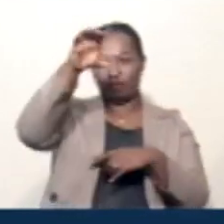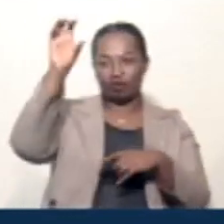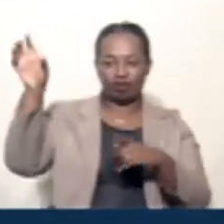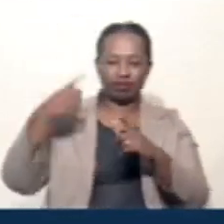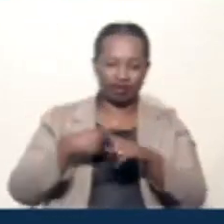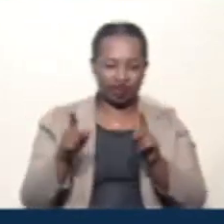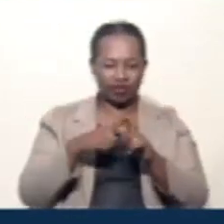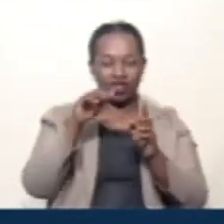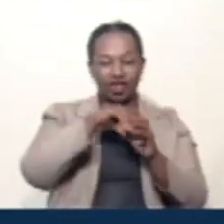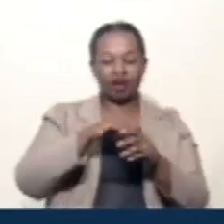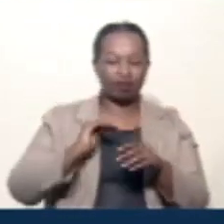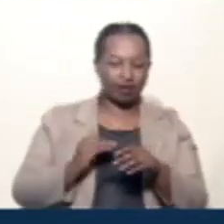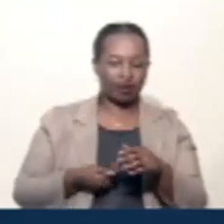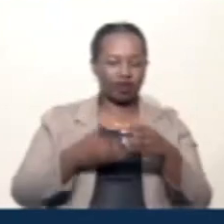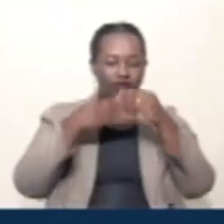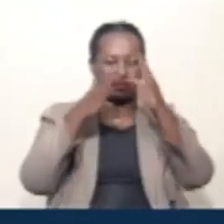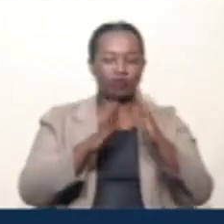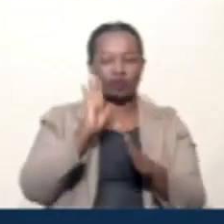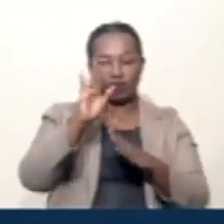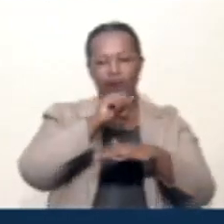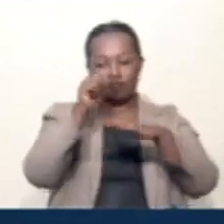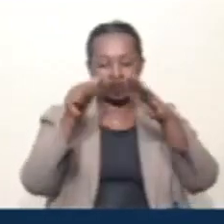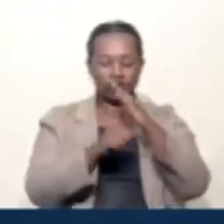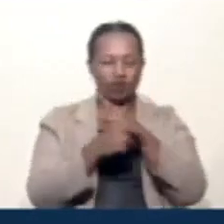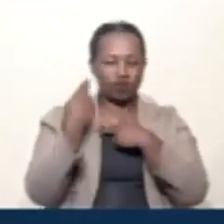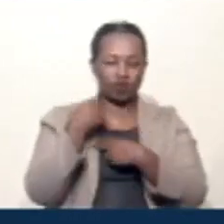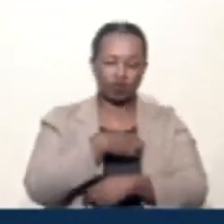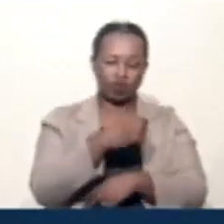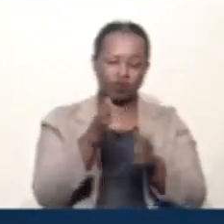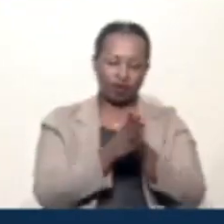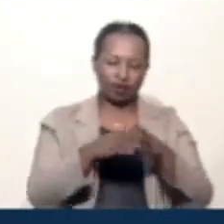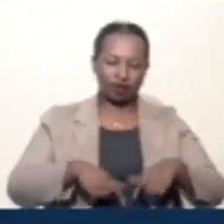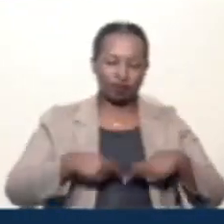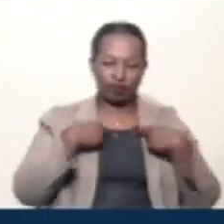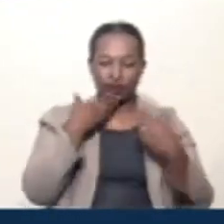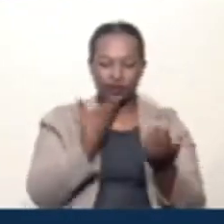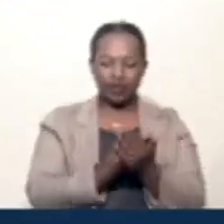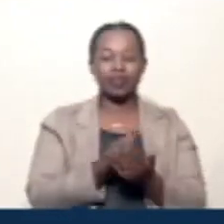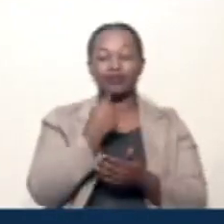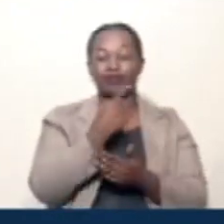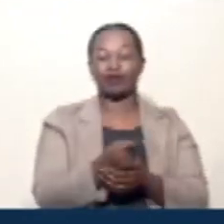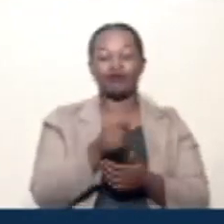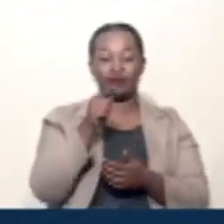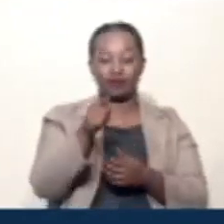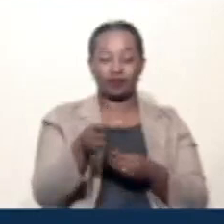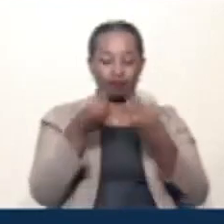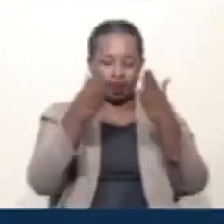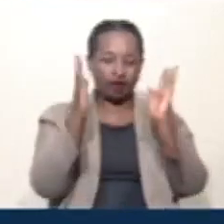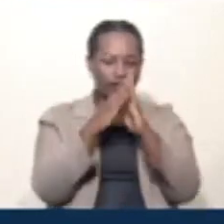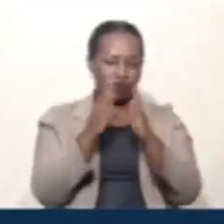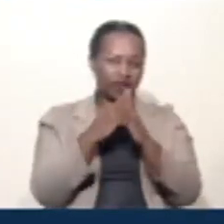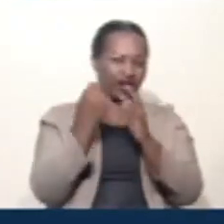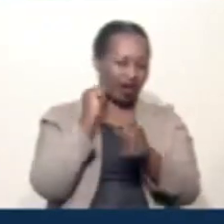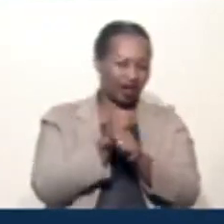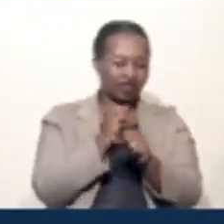barimo n'abagore, umuyobozi wawo wungirije ushinzwe ubukungu n'imibereho myiza Urujeni Martin avuga ko ibi bihuye umujyi mukoro gukemura ibibazo abagore